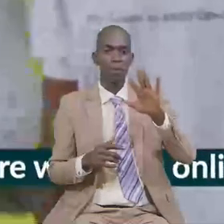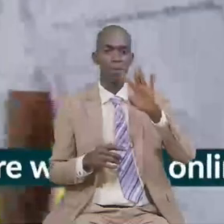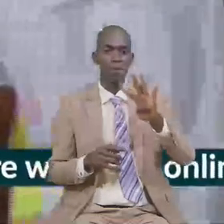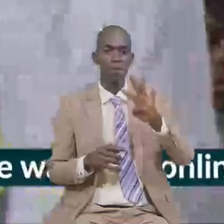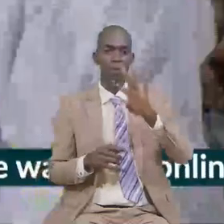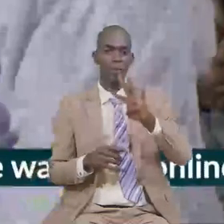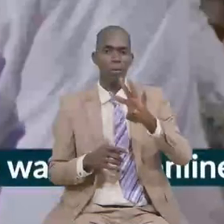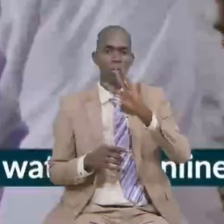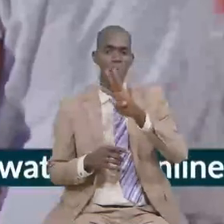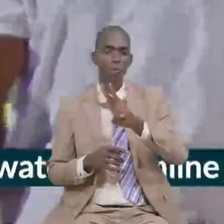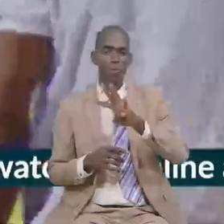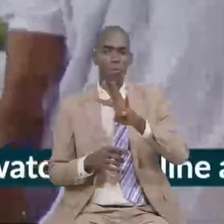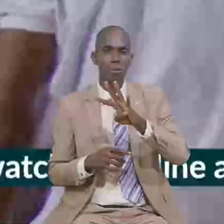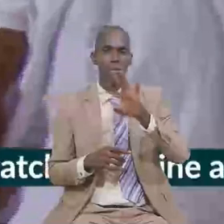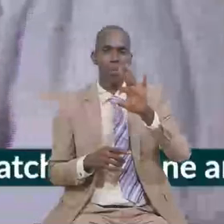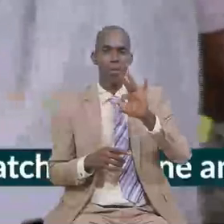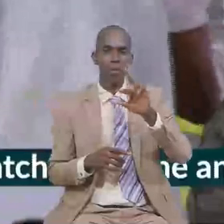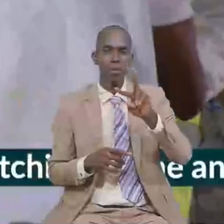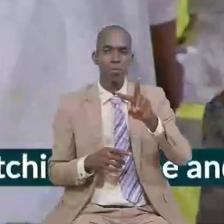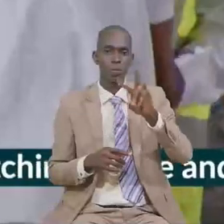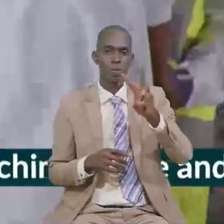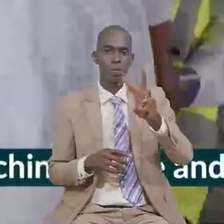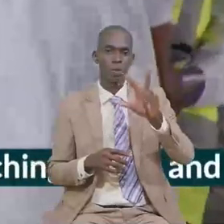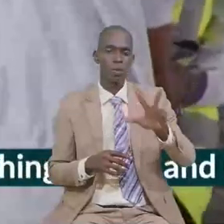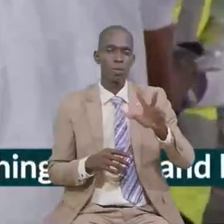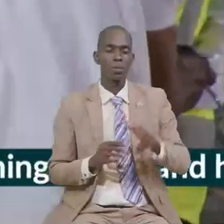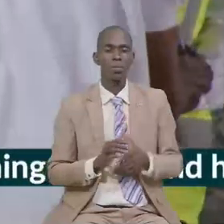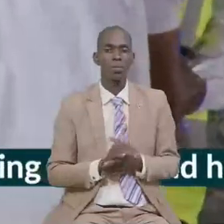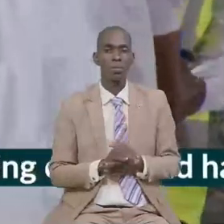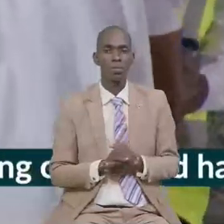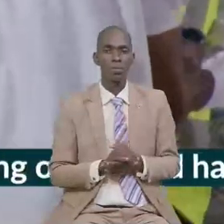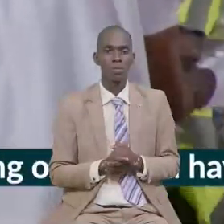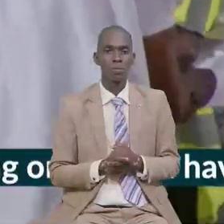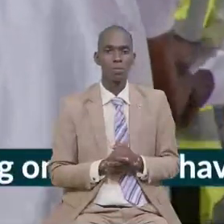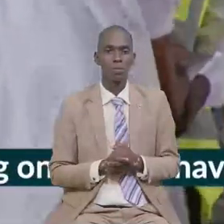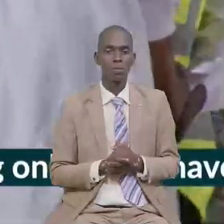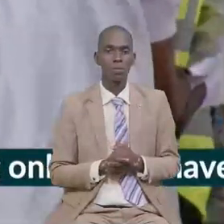Si vous êtes à la radio, à la télé, en ligne, prière, nous envoyer